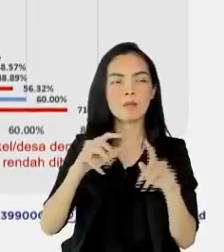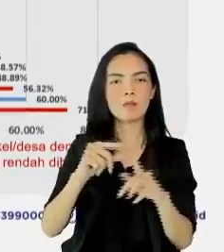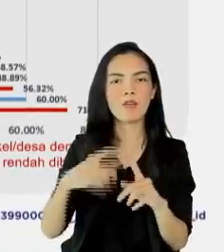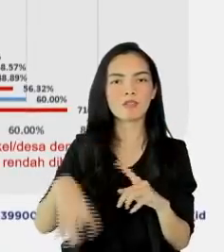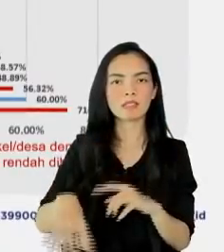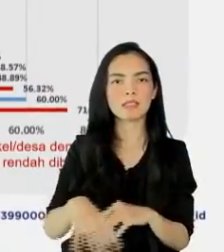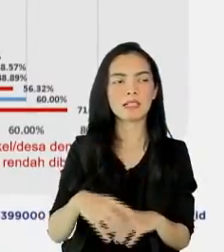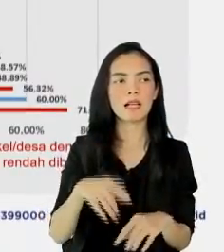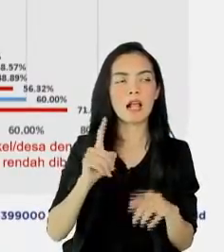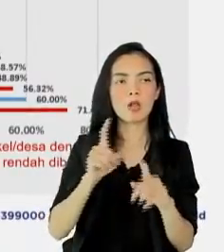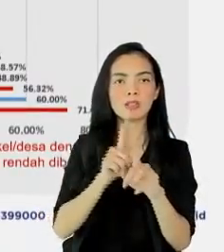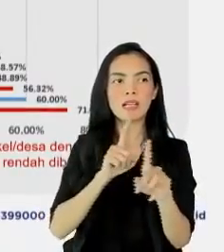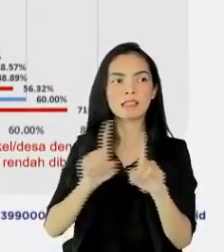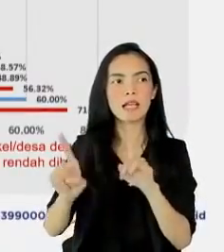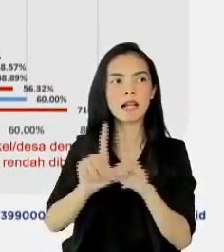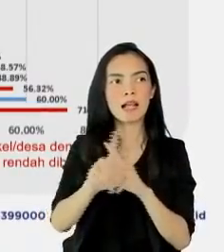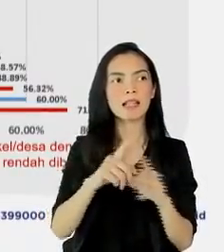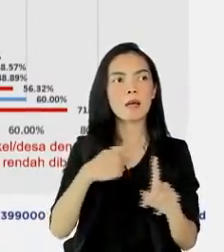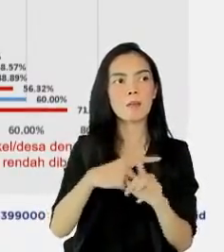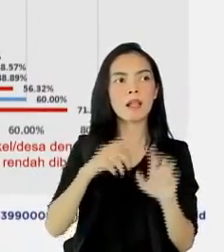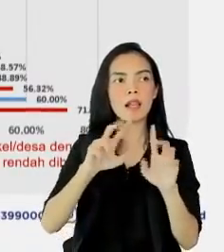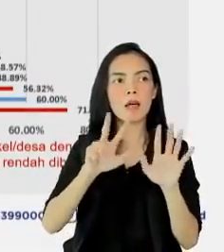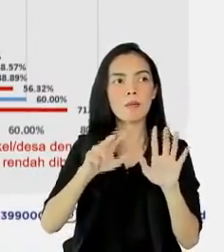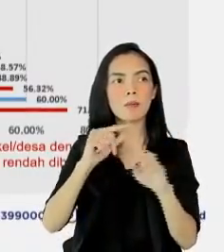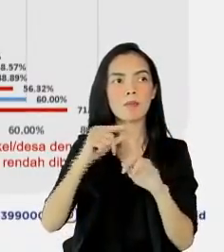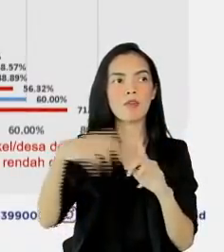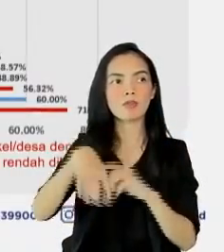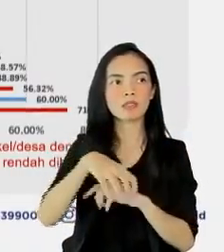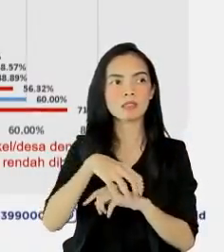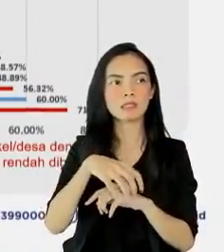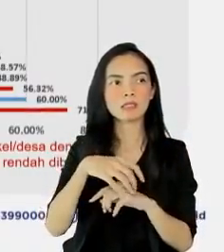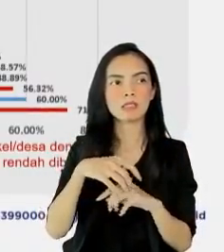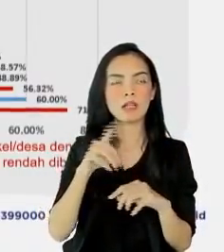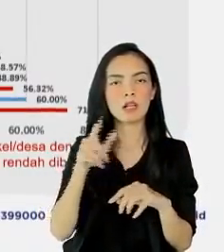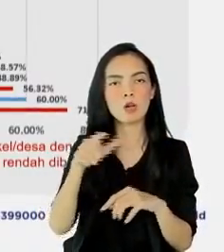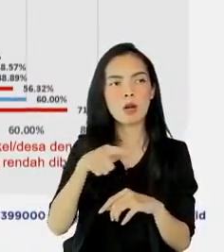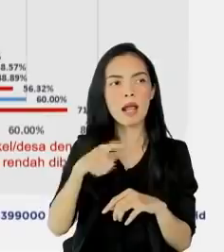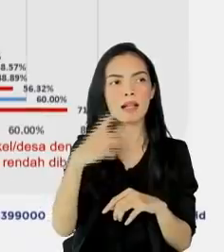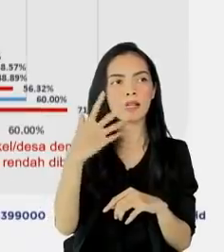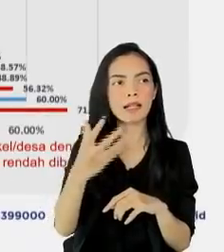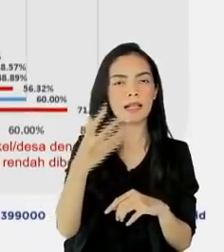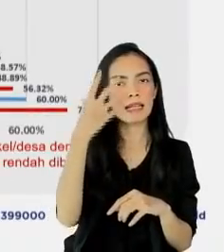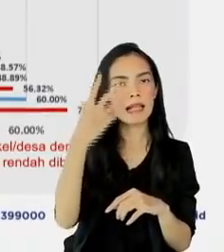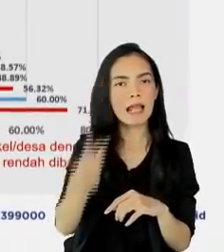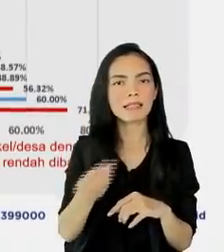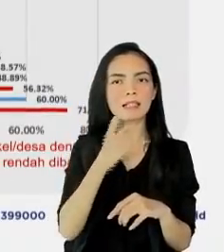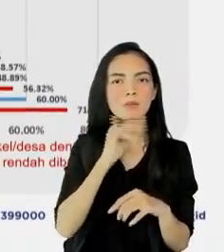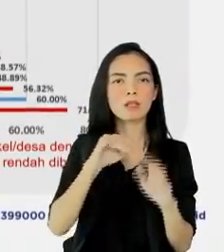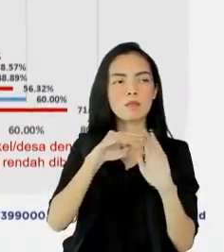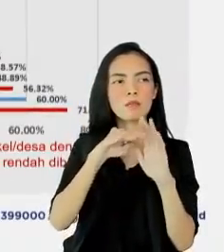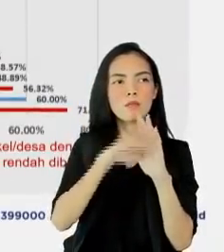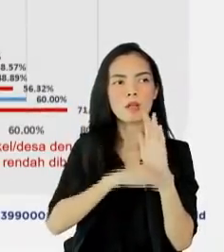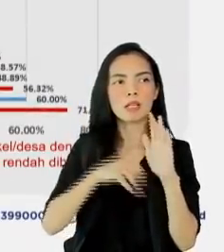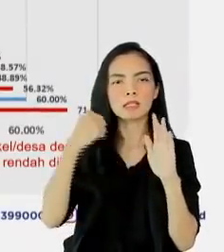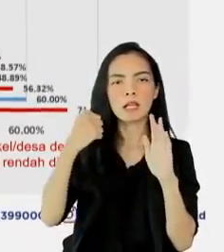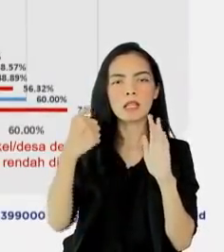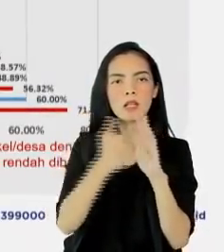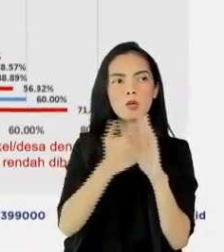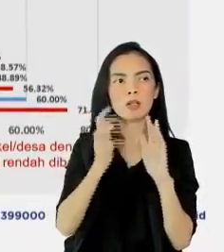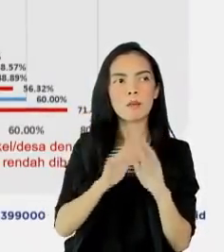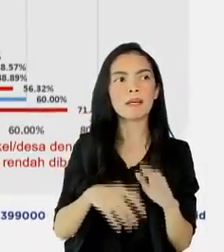jarak, nambah 8 provinsi yang ada perluasan kelurahan atau desa yang bertambah ketidakpatuhannya. Nah, ini juga